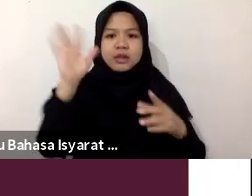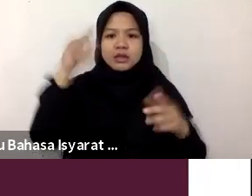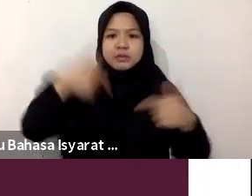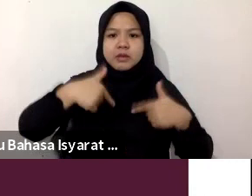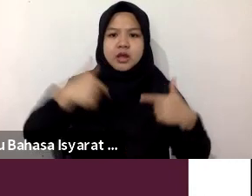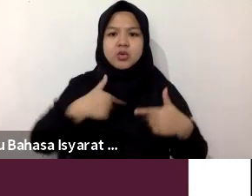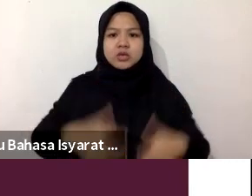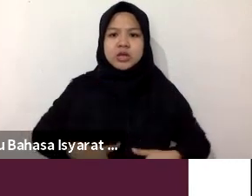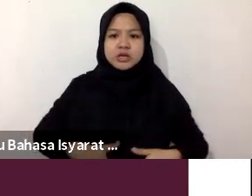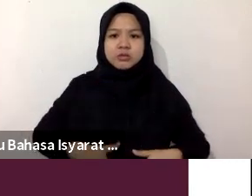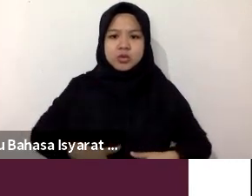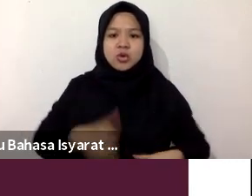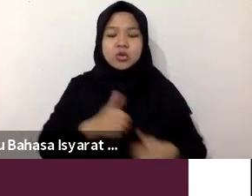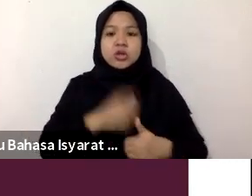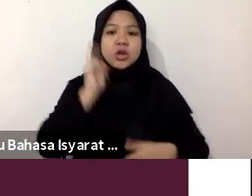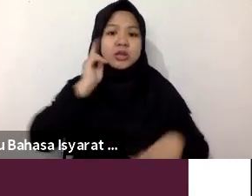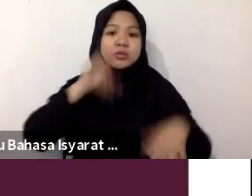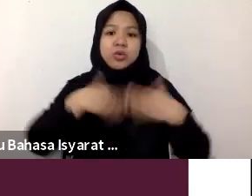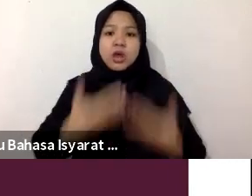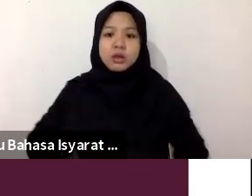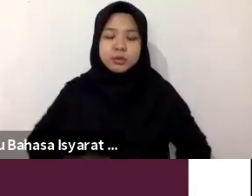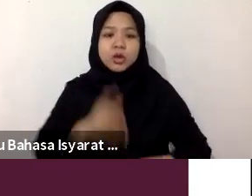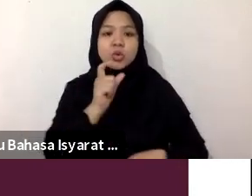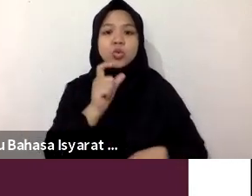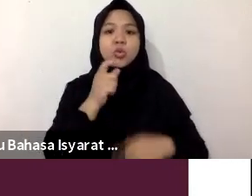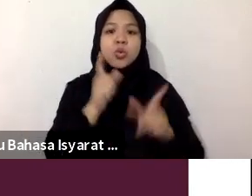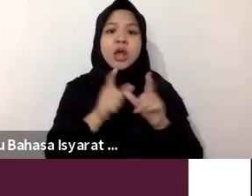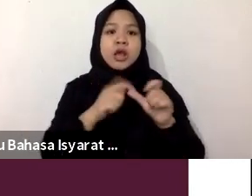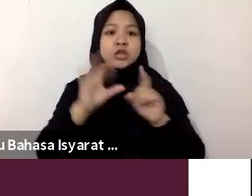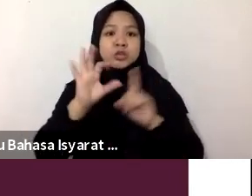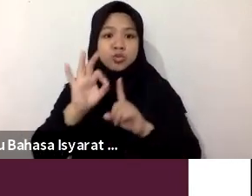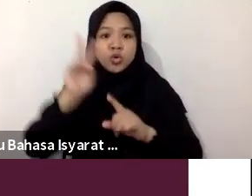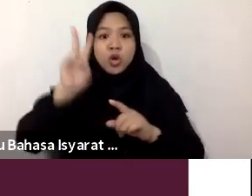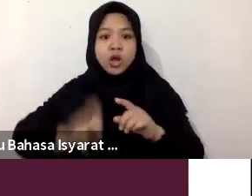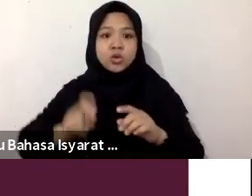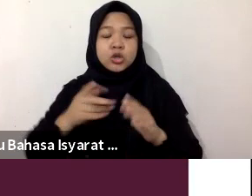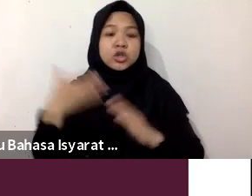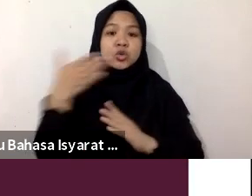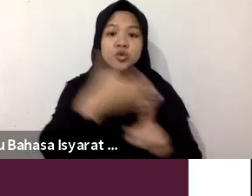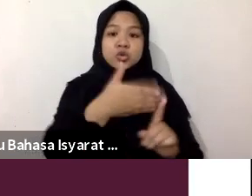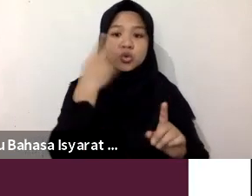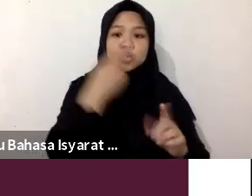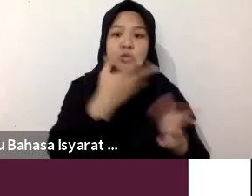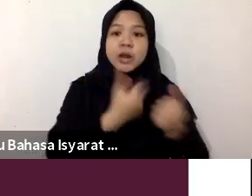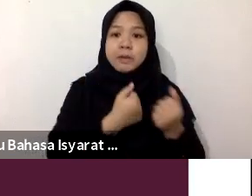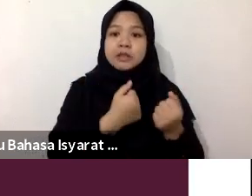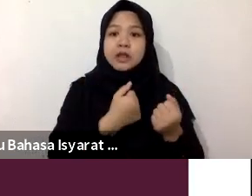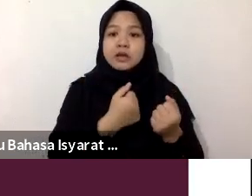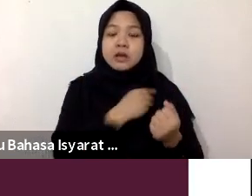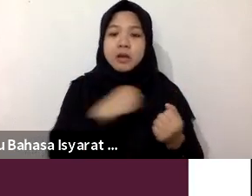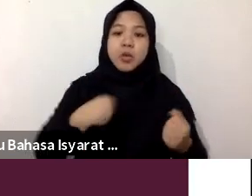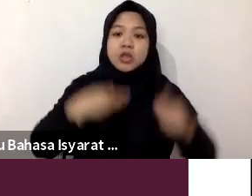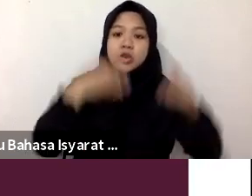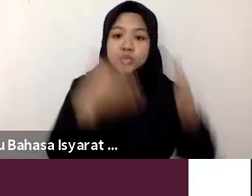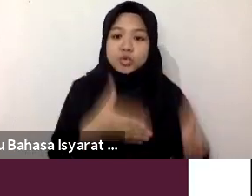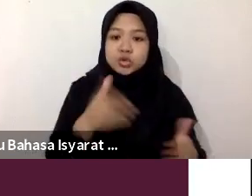Apakah ibu hamil dengan penilaian UWS 10 atau lebih harus dirujuk untuk mendapat perawatan khusus?